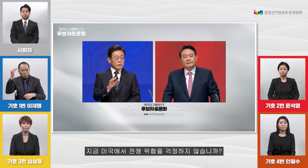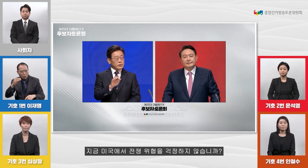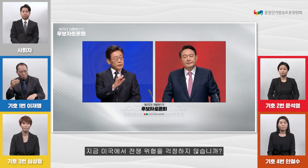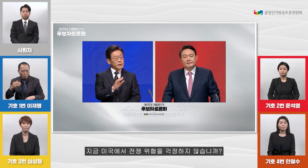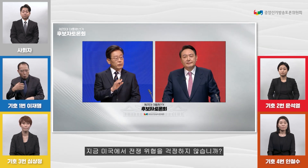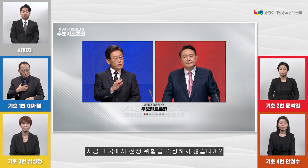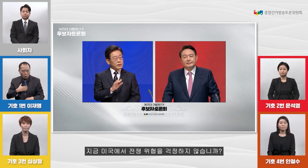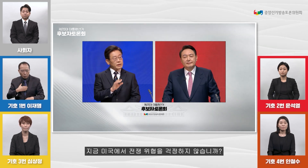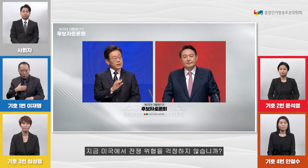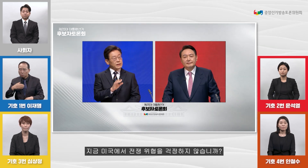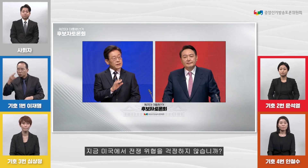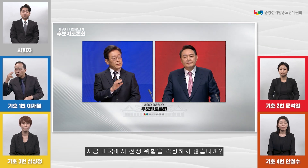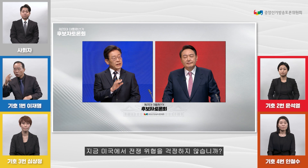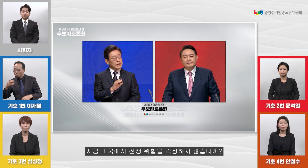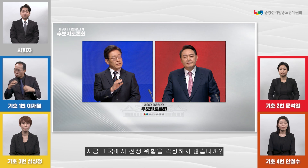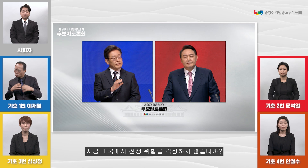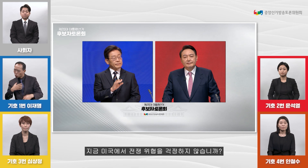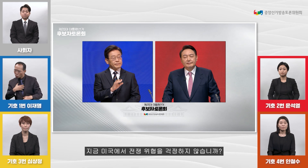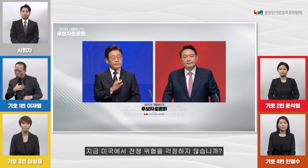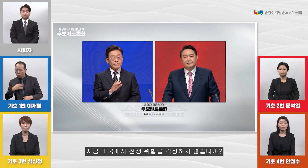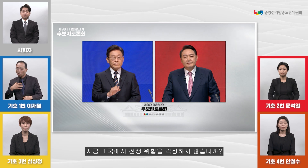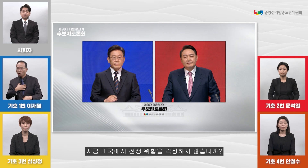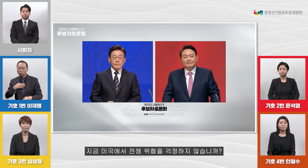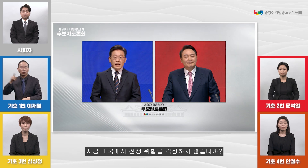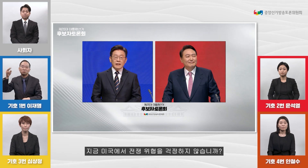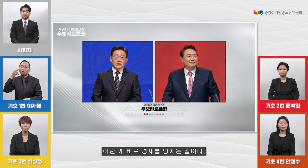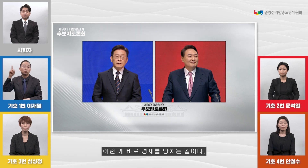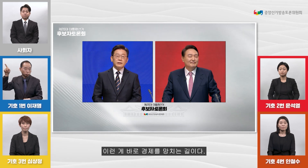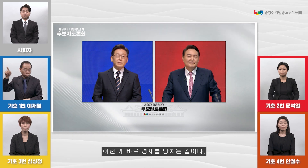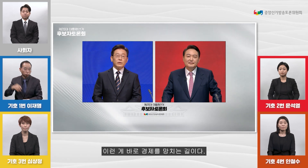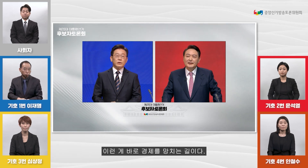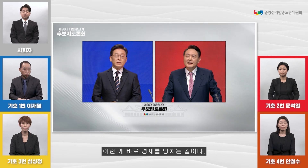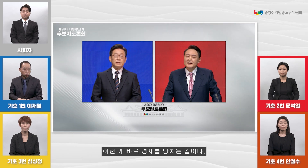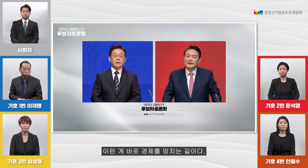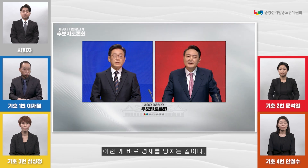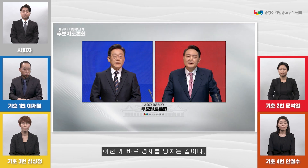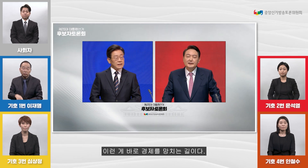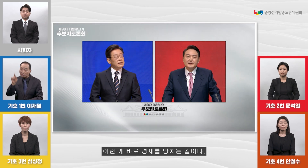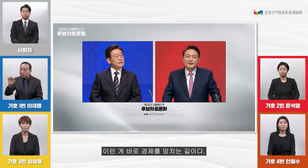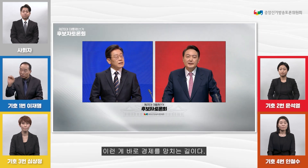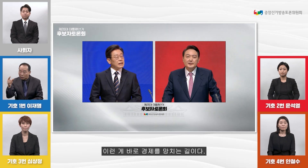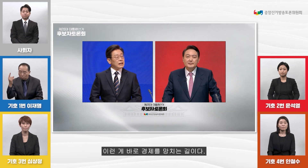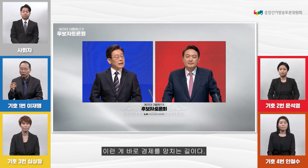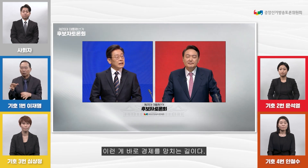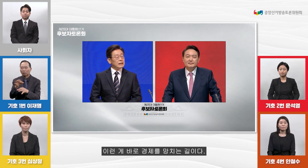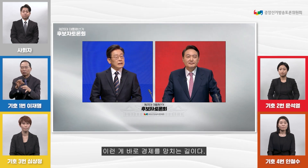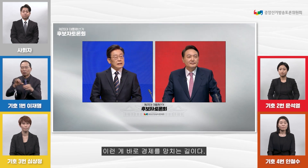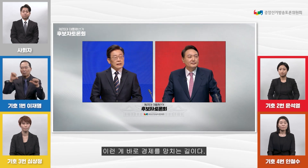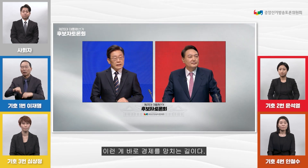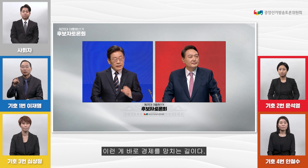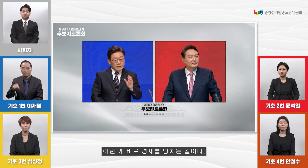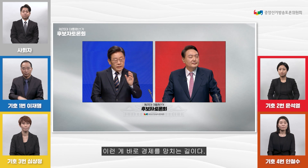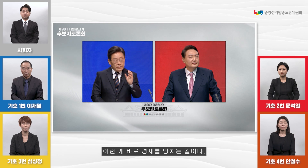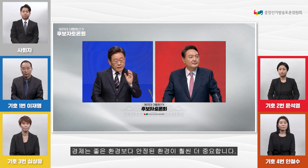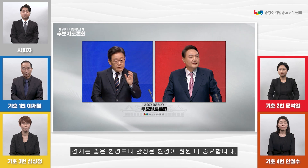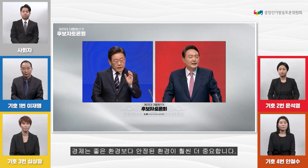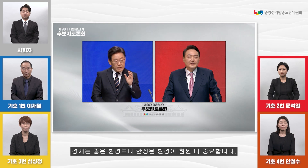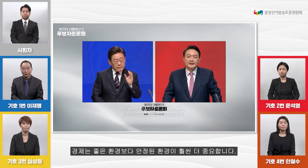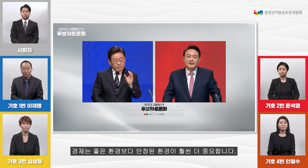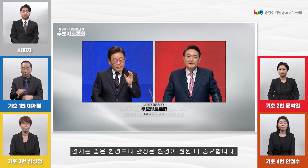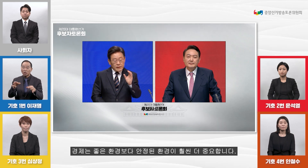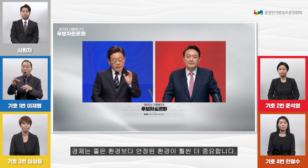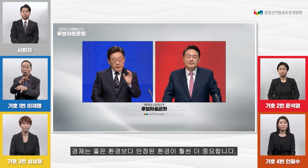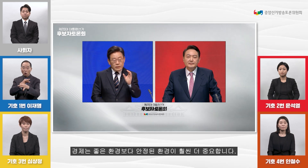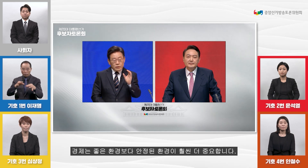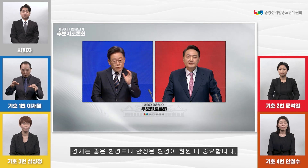미국에서 전쟁 위협을 걱정하지 않습니까? 이런 게 바로 경제를 망치는 길이다.